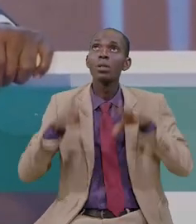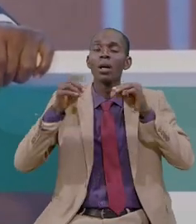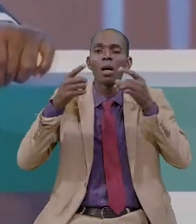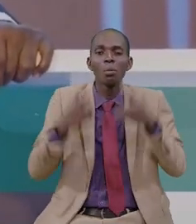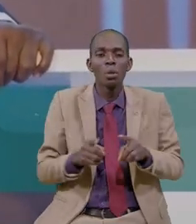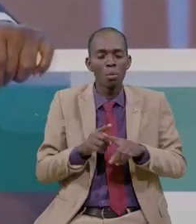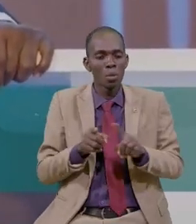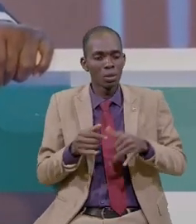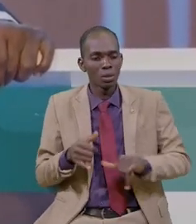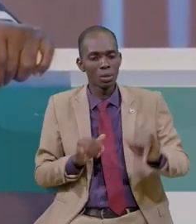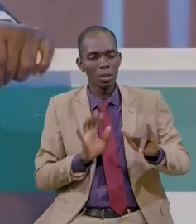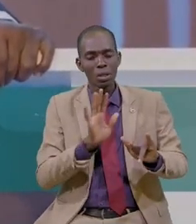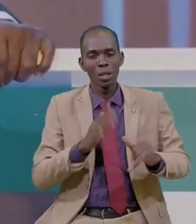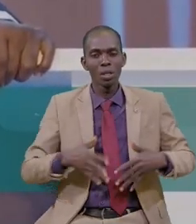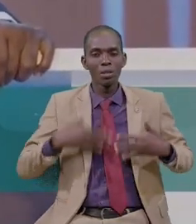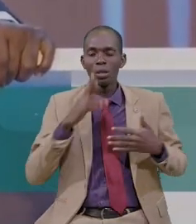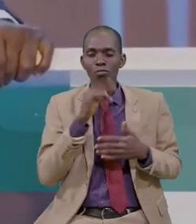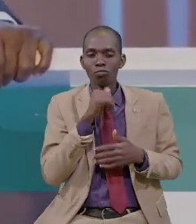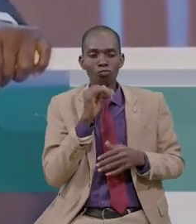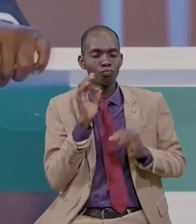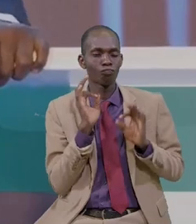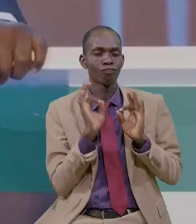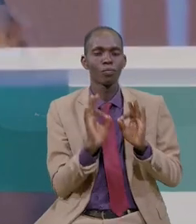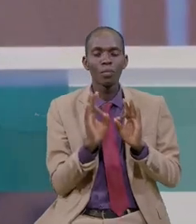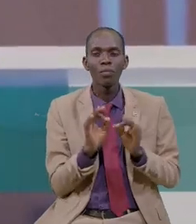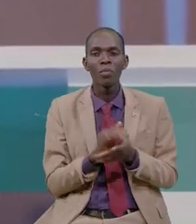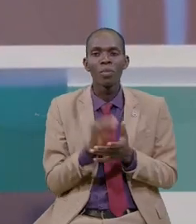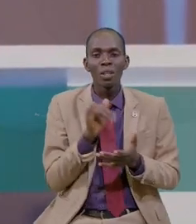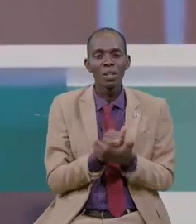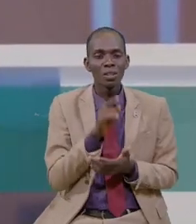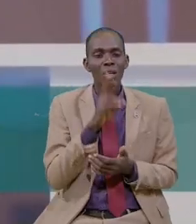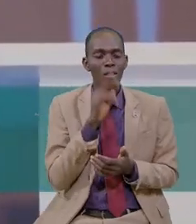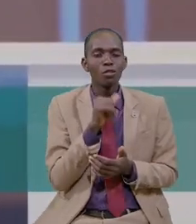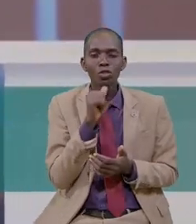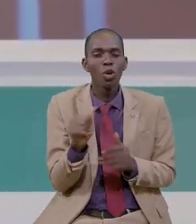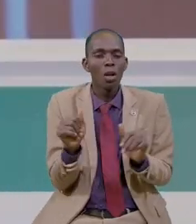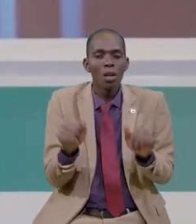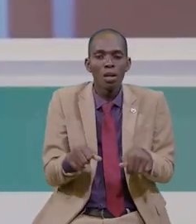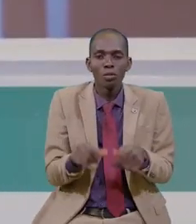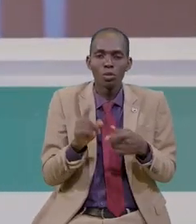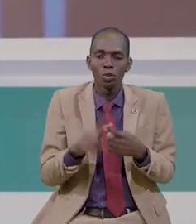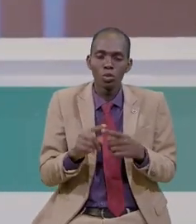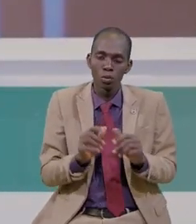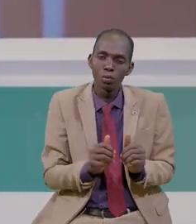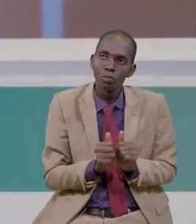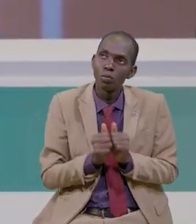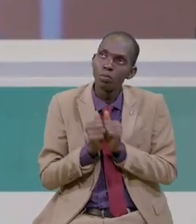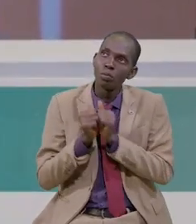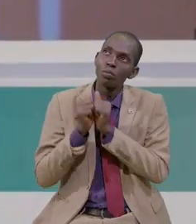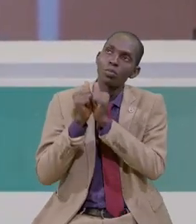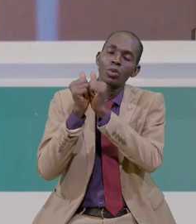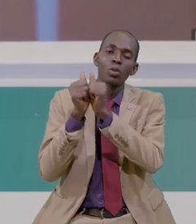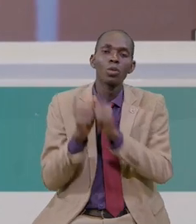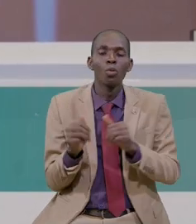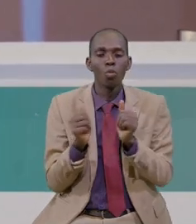leurs vies ne sont pas qualifiées, injustes, malsaines. Ils ne pourront pas aller avec la